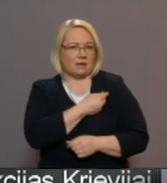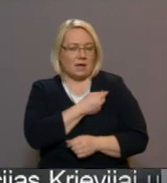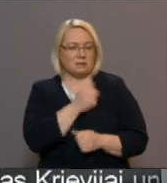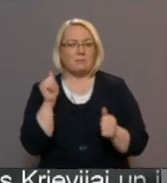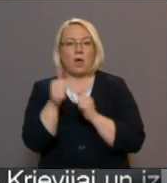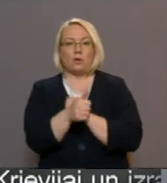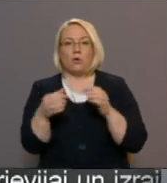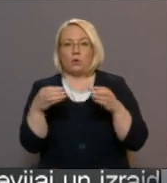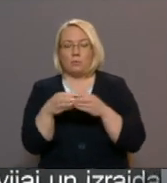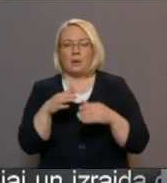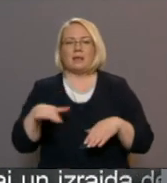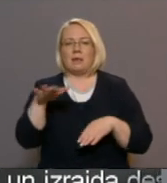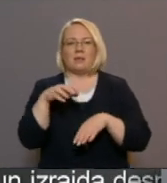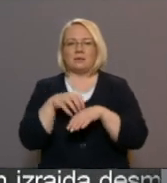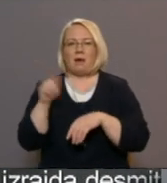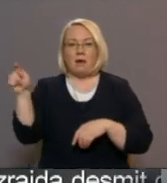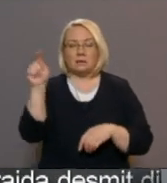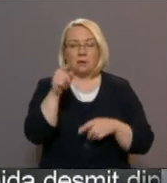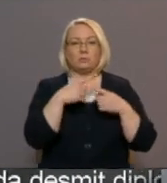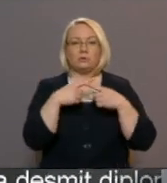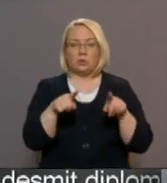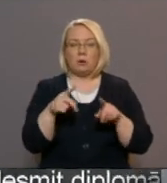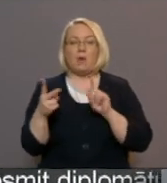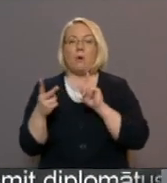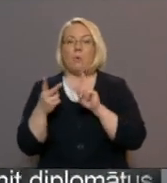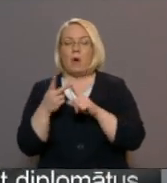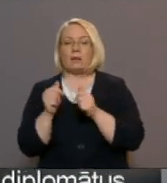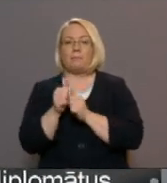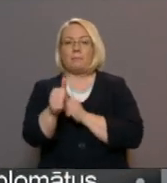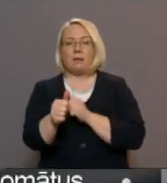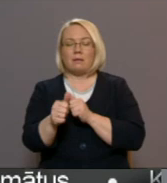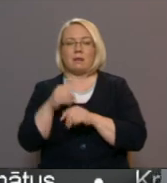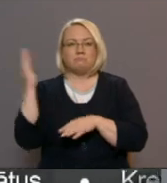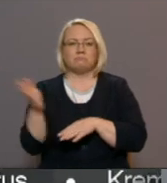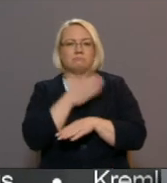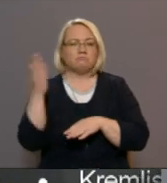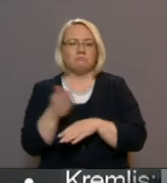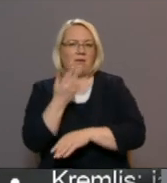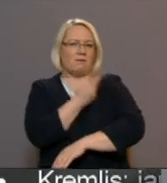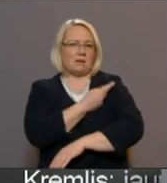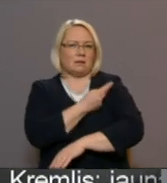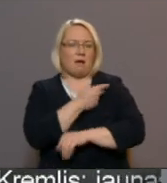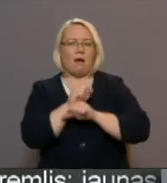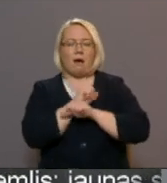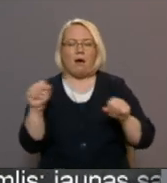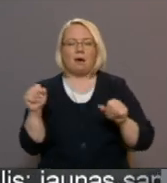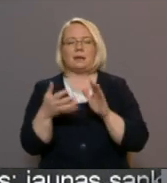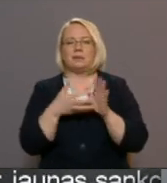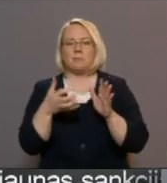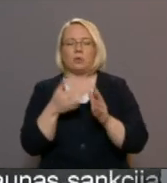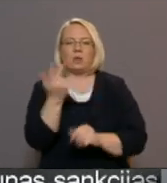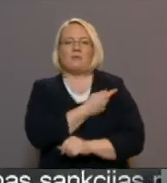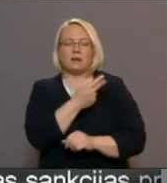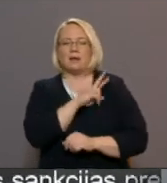prioritārās grupas pie ģimenes ārstiem un citur. Un otra prioritāte ir raita vakcinācija, iespējama ātri izlietot visas vakcīnas,